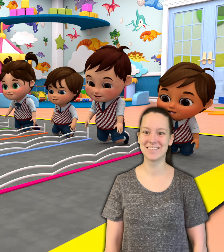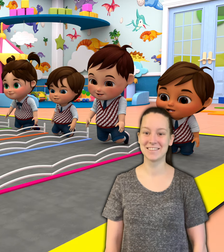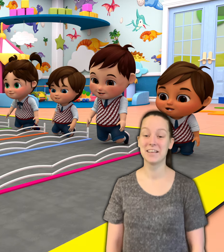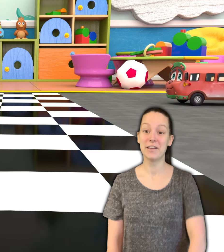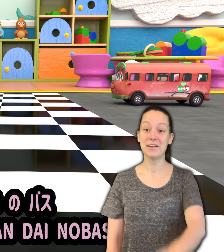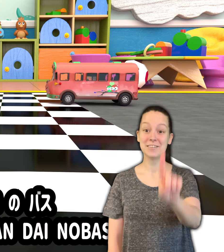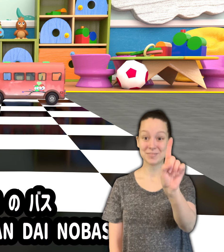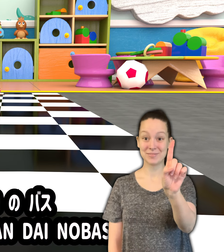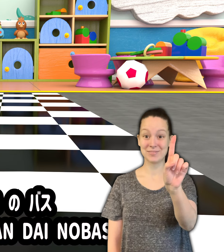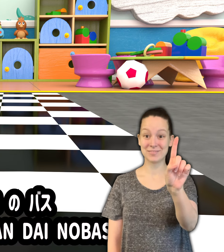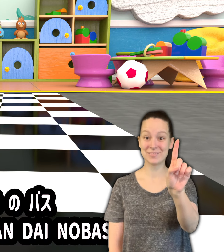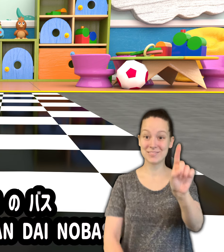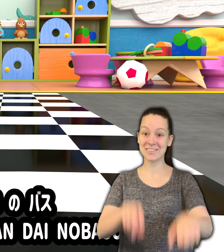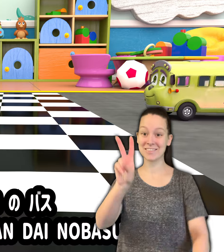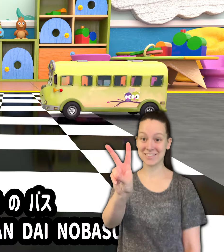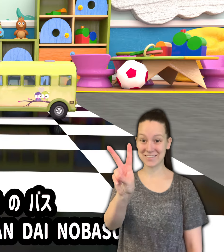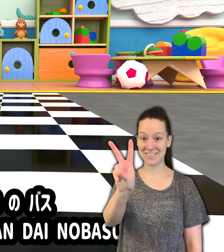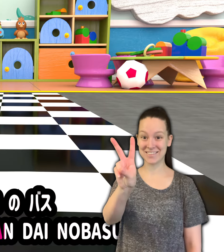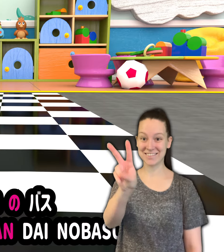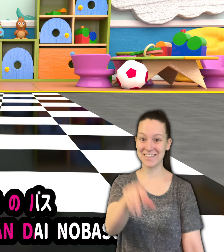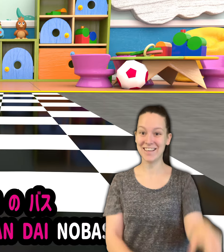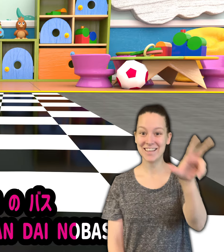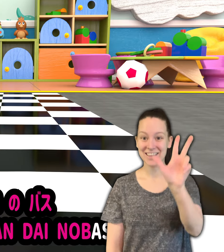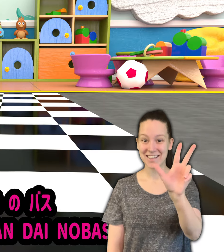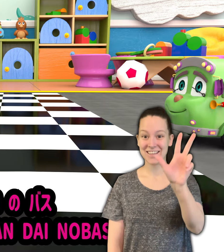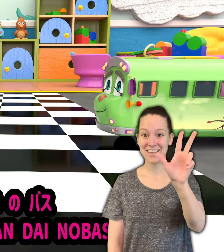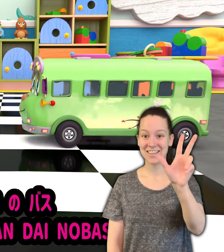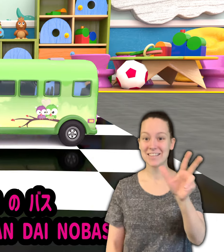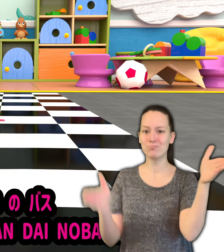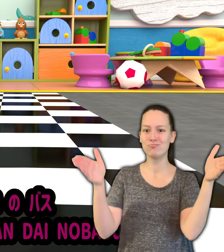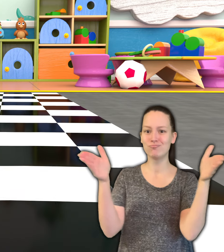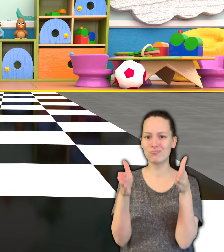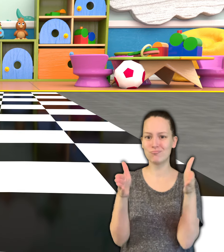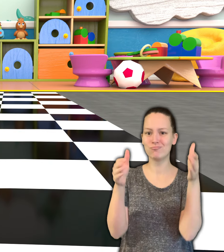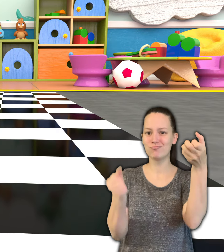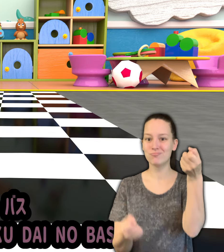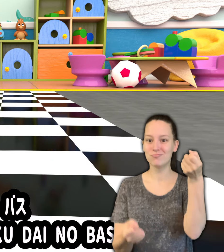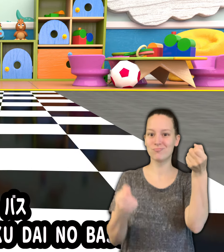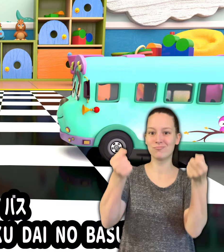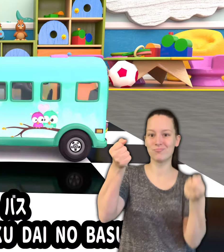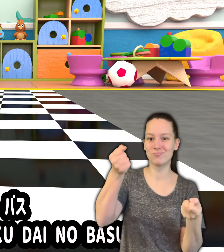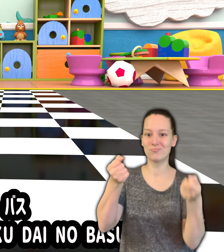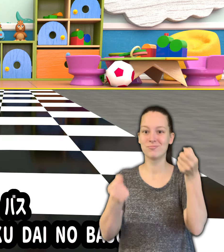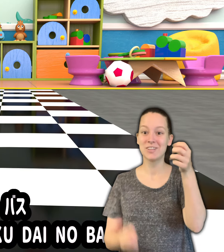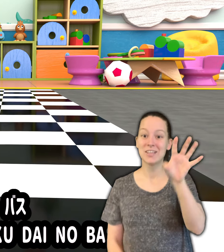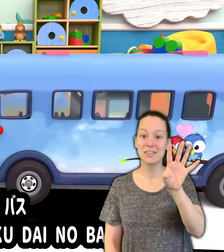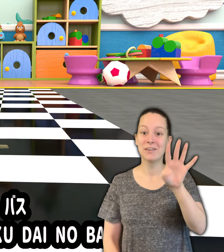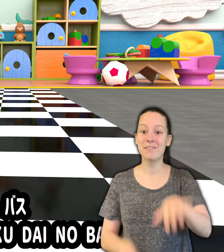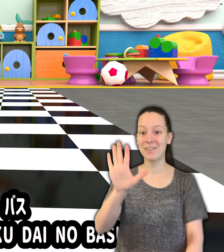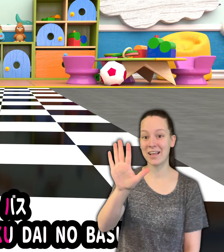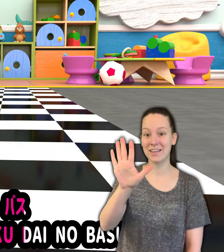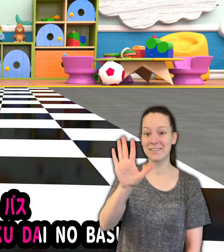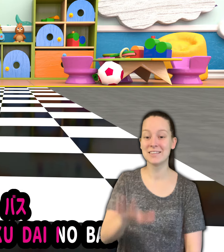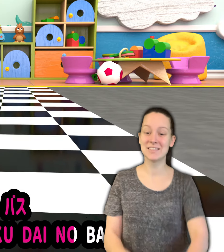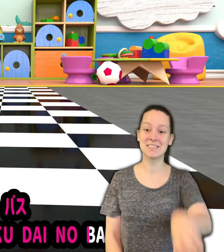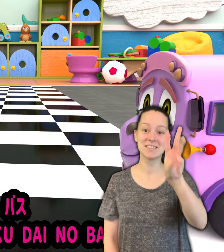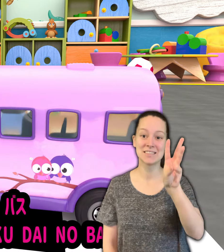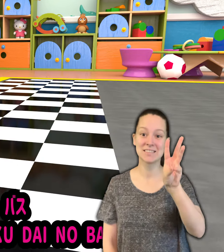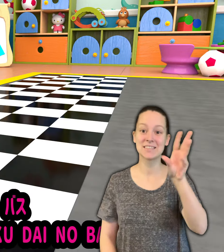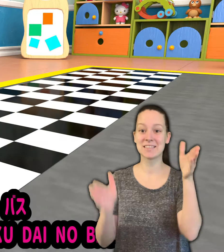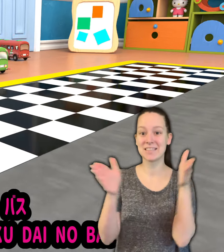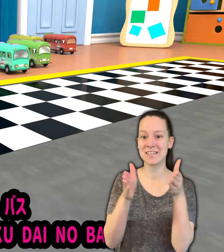バス12台3台のバス4台5台